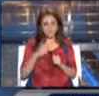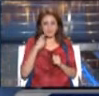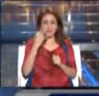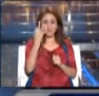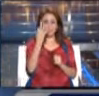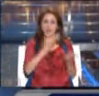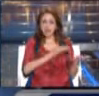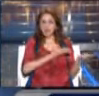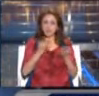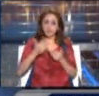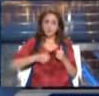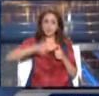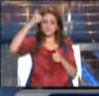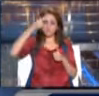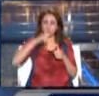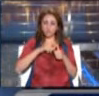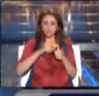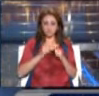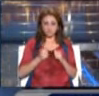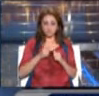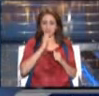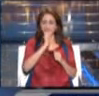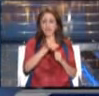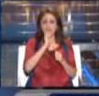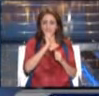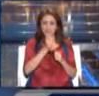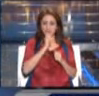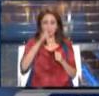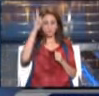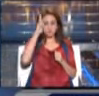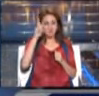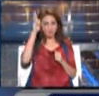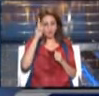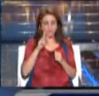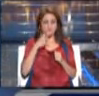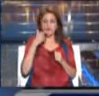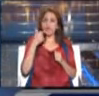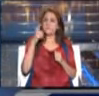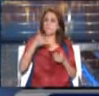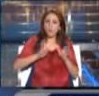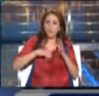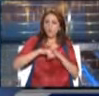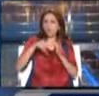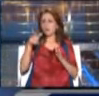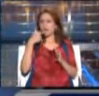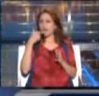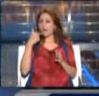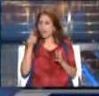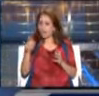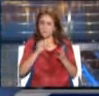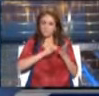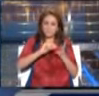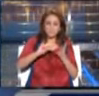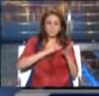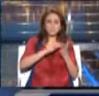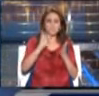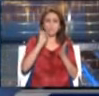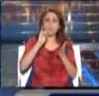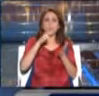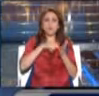من النجوم الكبار في مجال الاعلام والصحافه والنقد الرياضي علشان نعرف منهم الاعلام